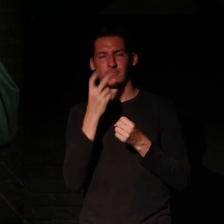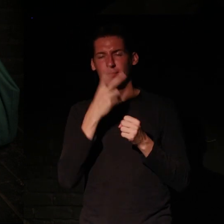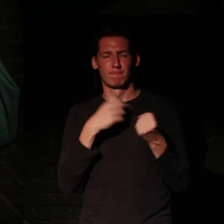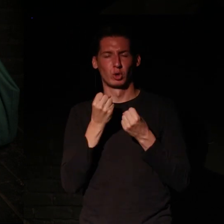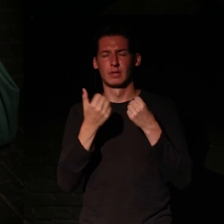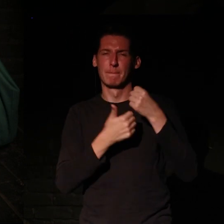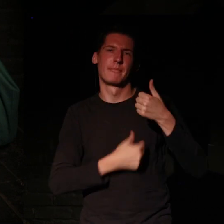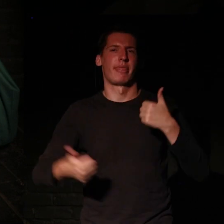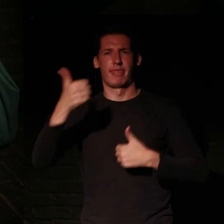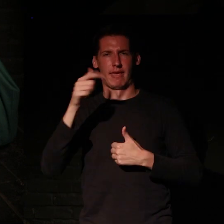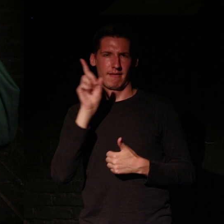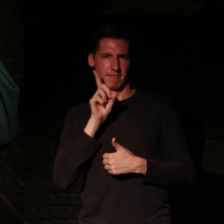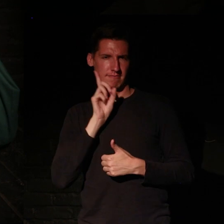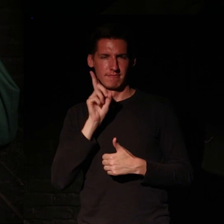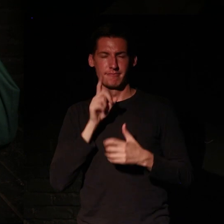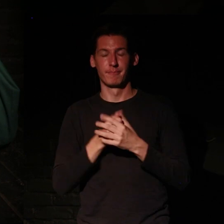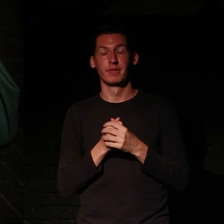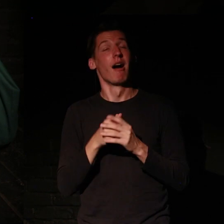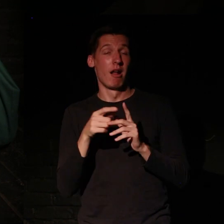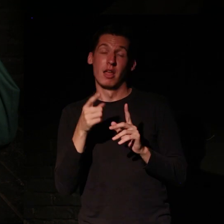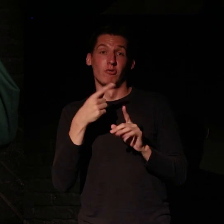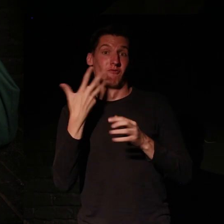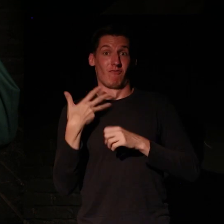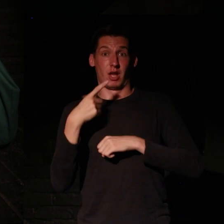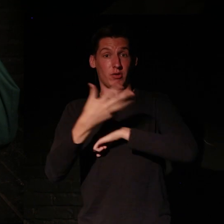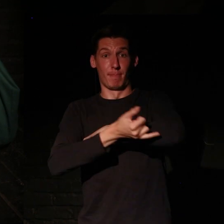patriarchalna i należy to mieć na uwadze,